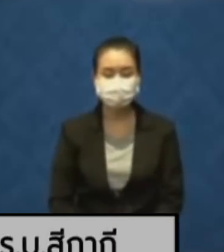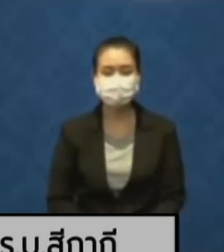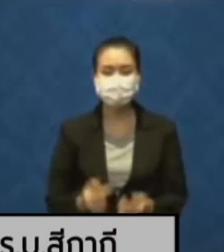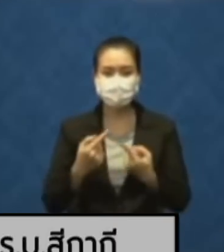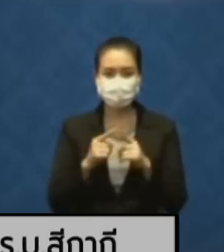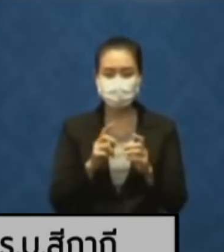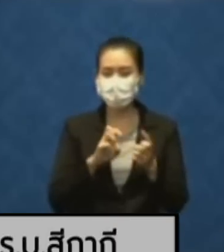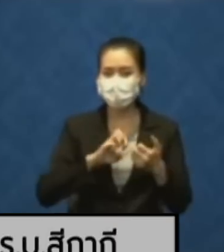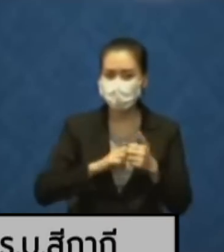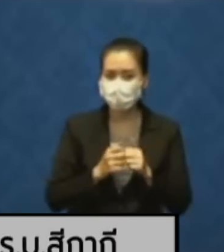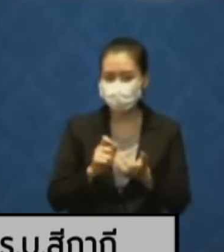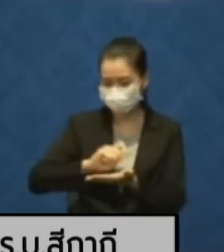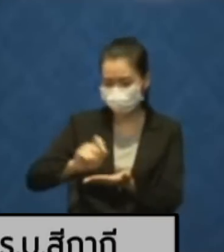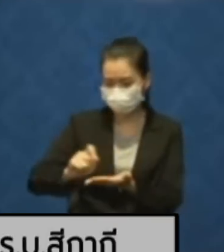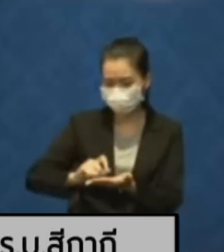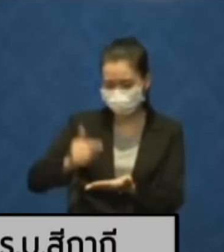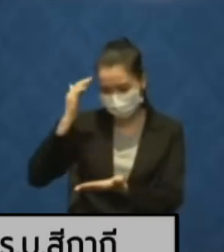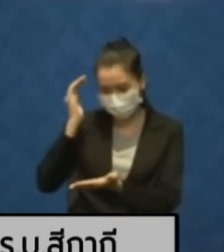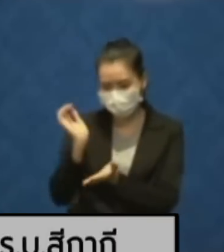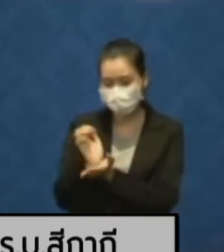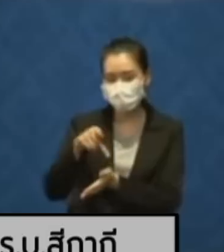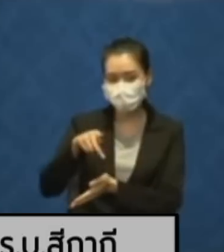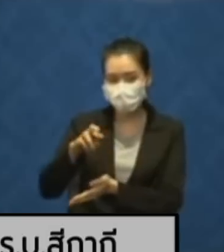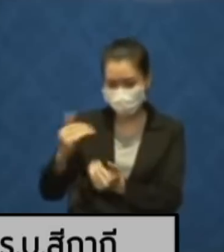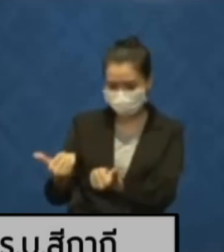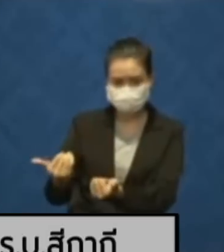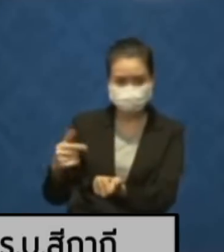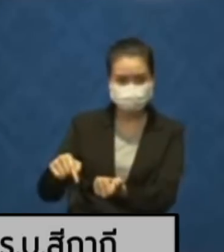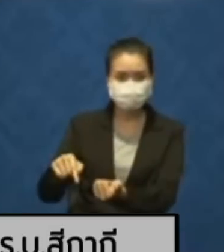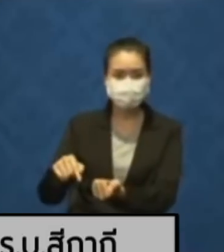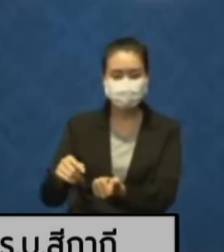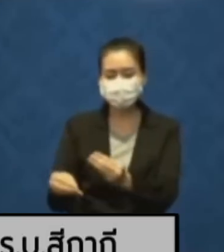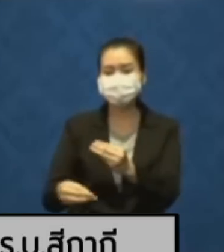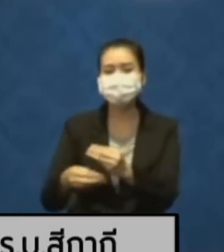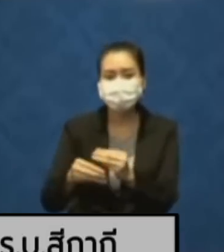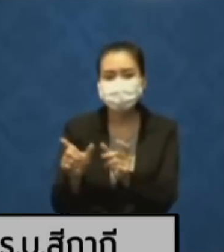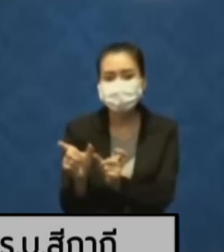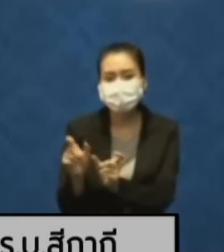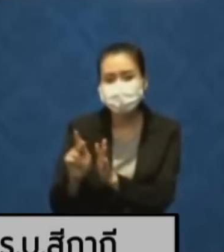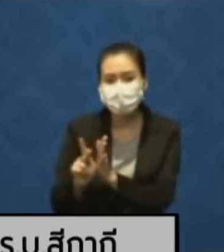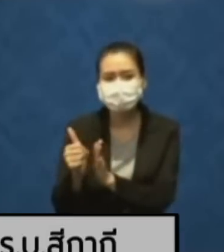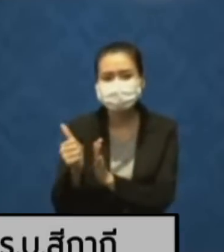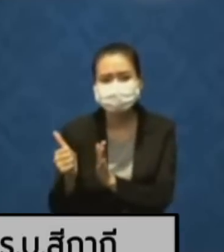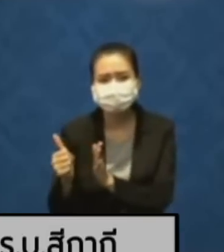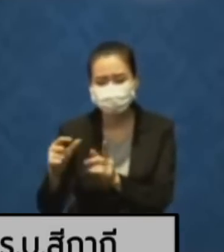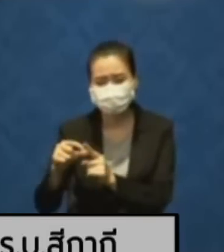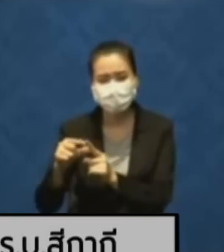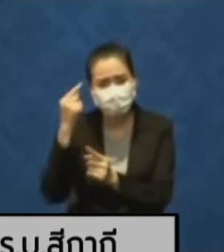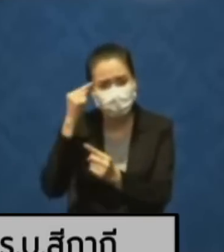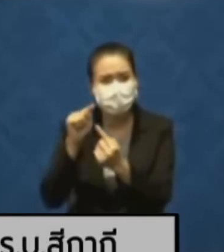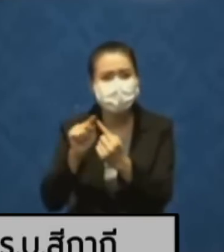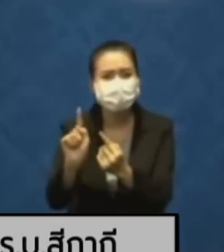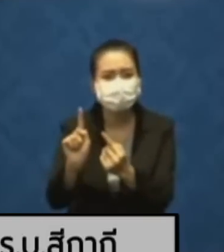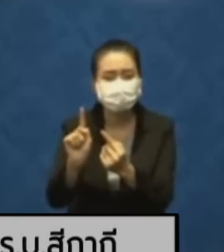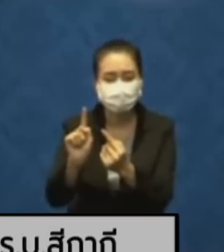แต่ที่ใน ร้าง กดหมายตำรวจ หรพ tent groupี่ headsetพญญาอยู่นี่เี่ยงholdคำวดหกดหมายอินฝึษษคเดียวครับเพื่อ